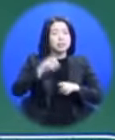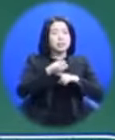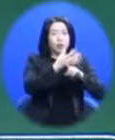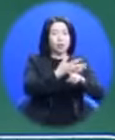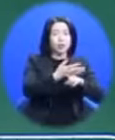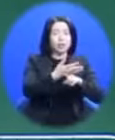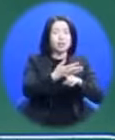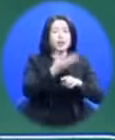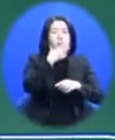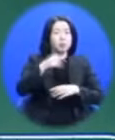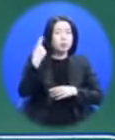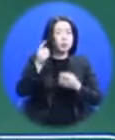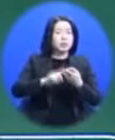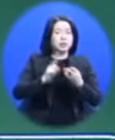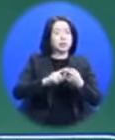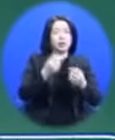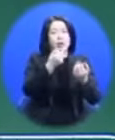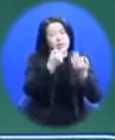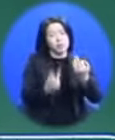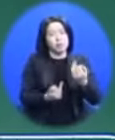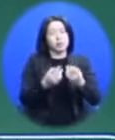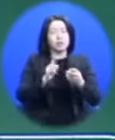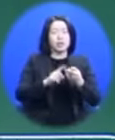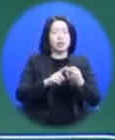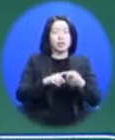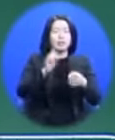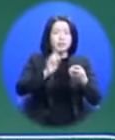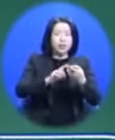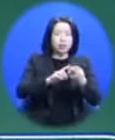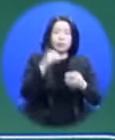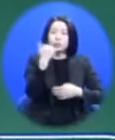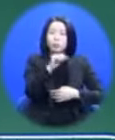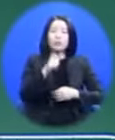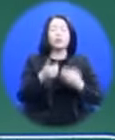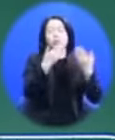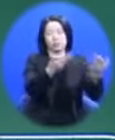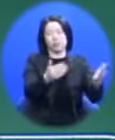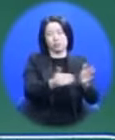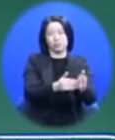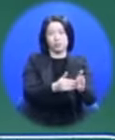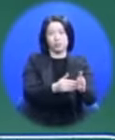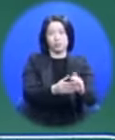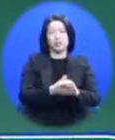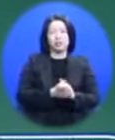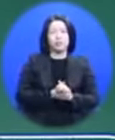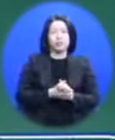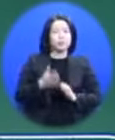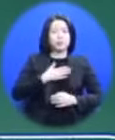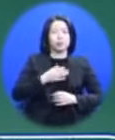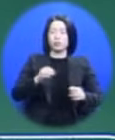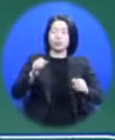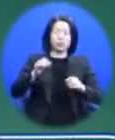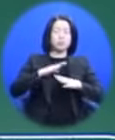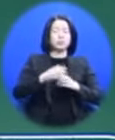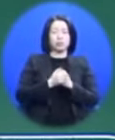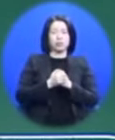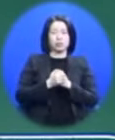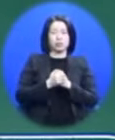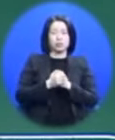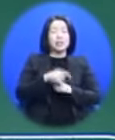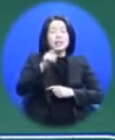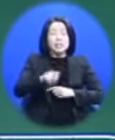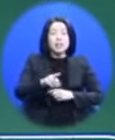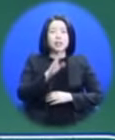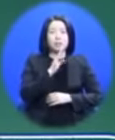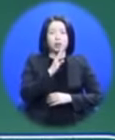자매가 자기 남동생에게 그대로 정말 통역을 해 주었다는 거예요. 저는 깜짝 놀랐습니다. 이것이